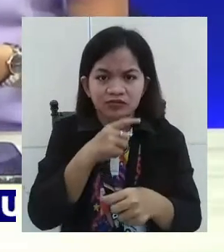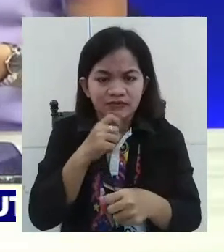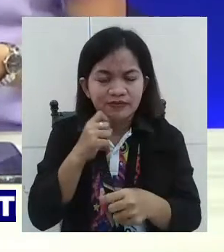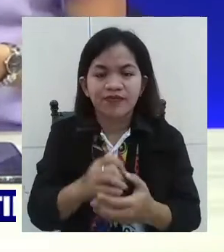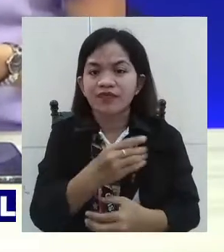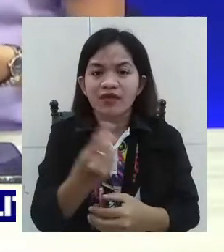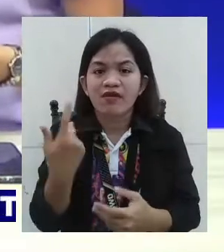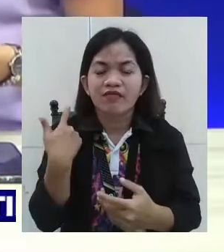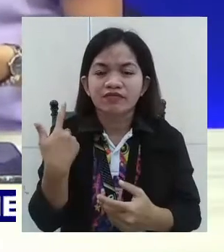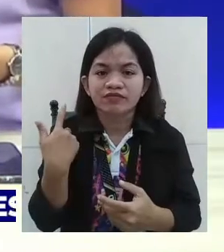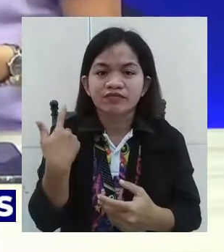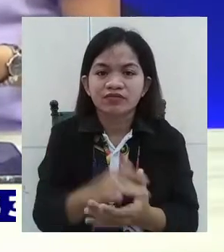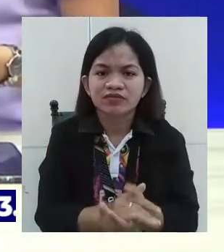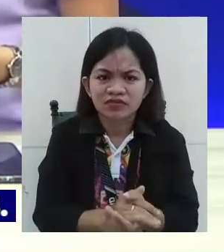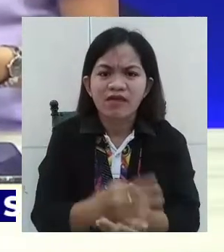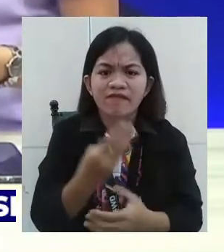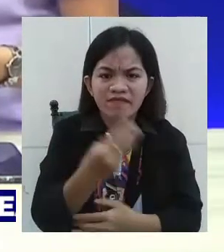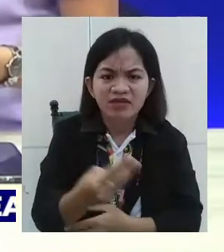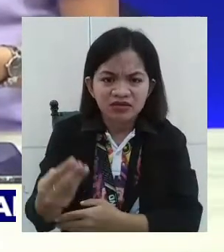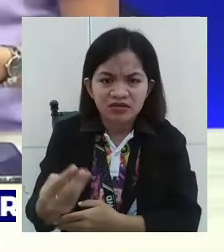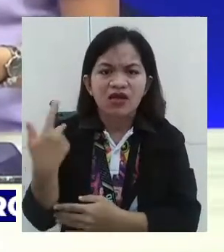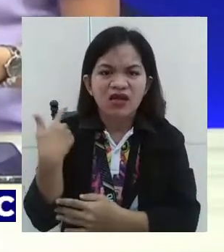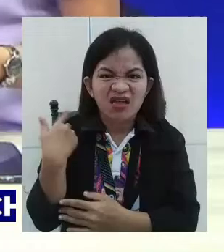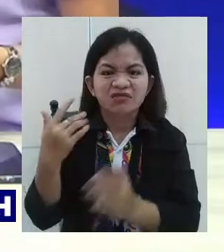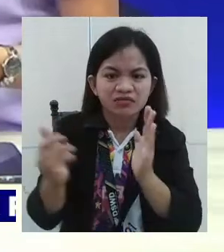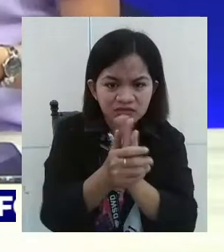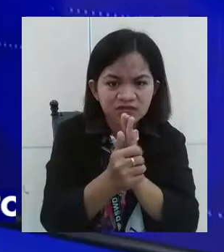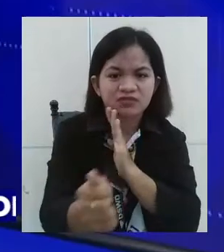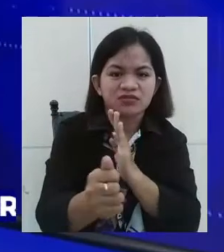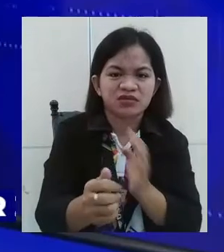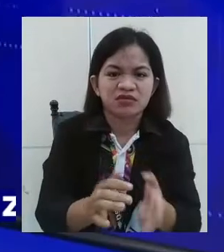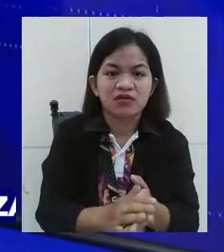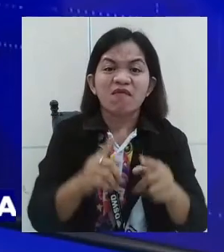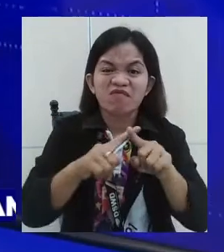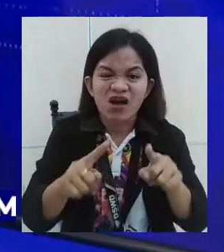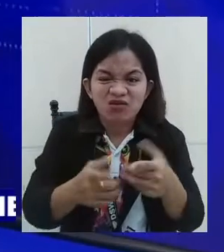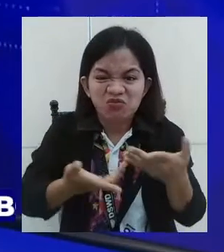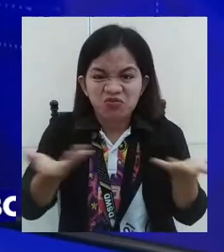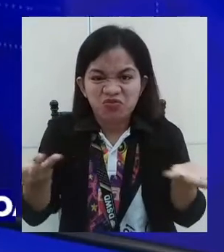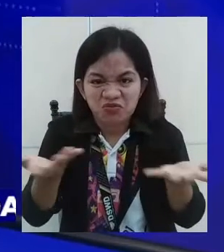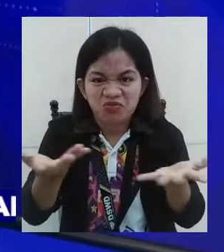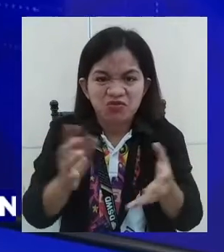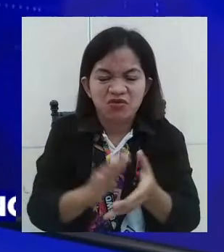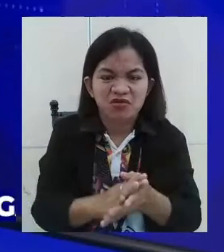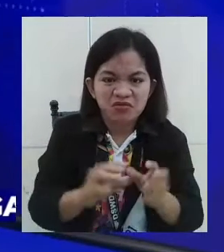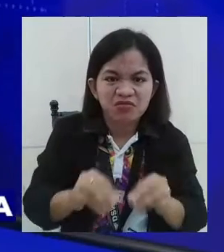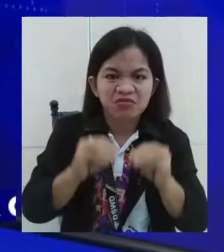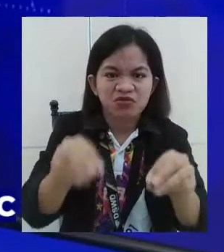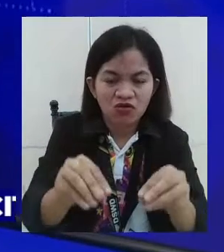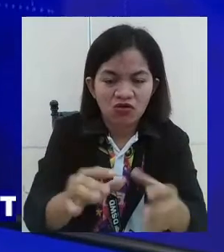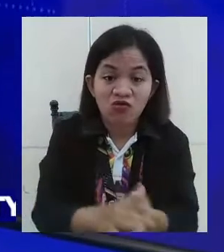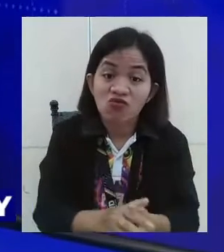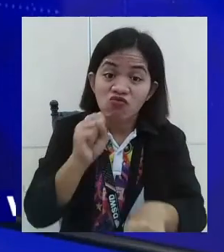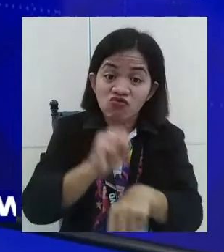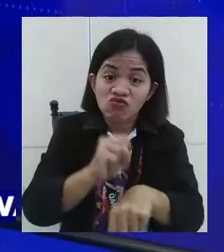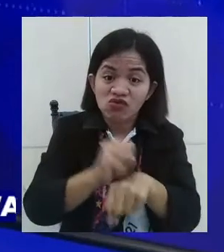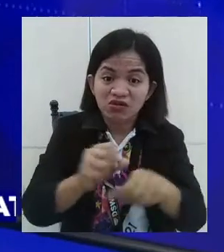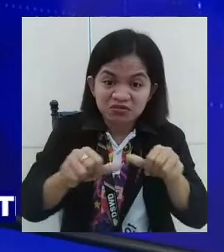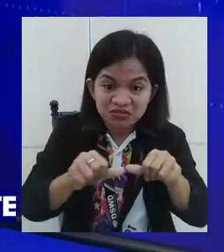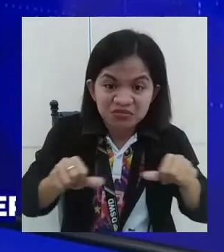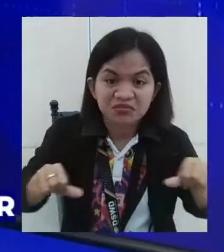have the skills, but saan nila ilalatag? Saan sila mag... Ano yung work area nila? Wala. Kasi kung sasabay naman